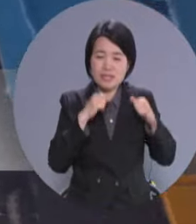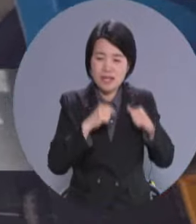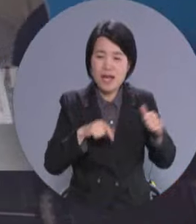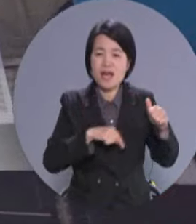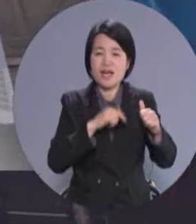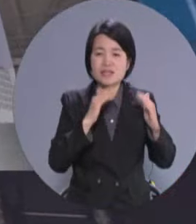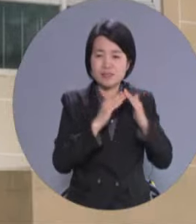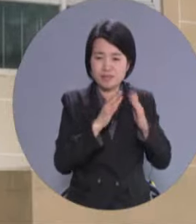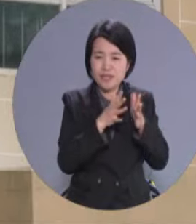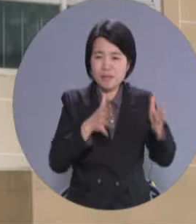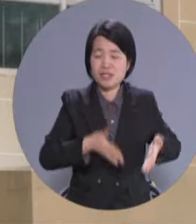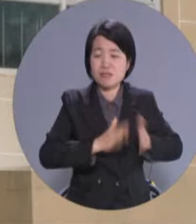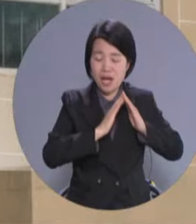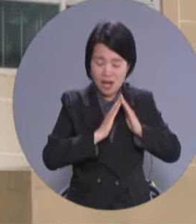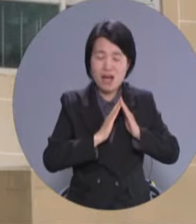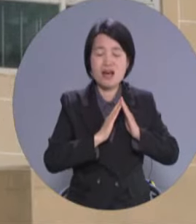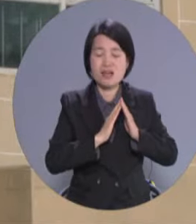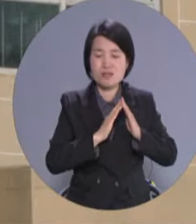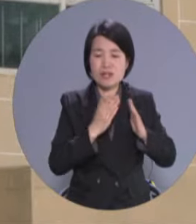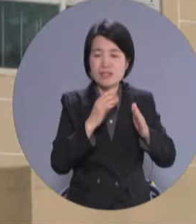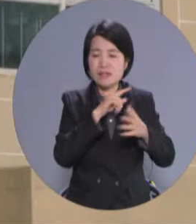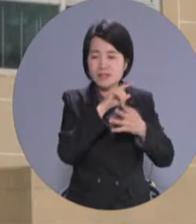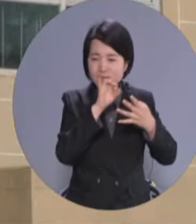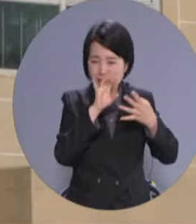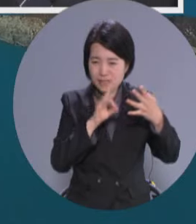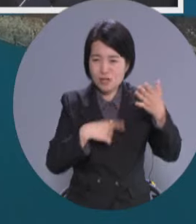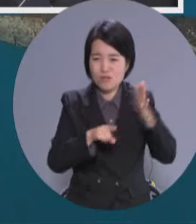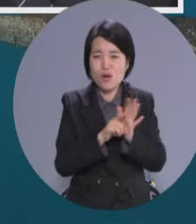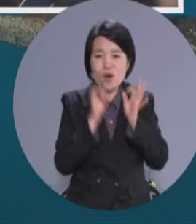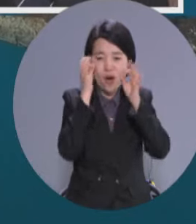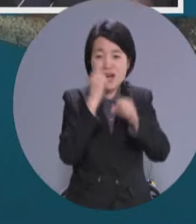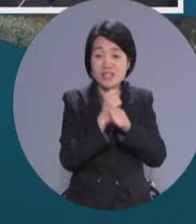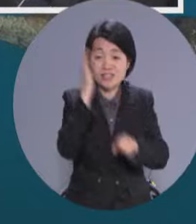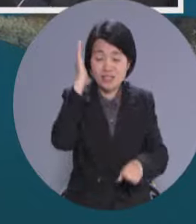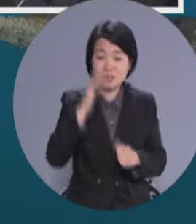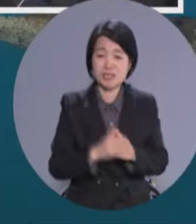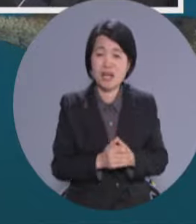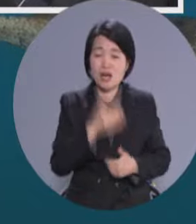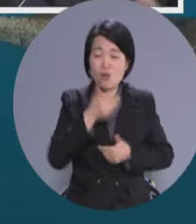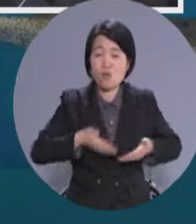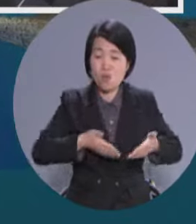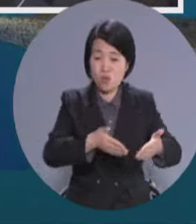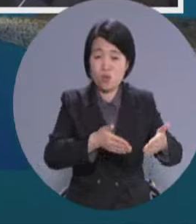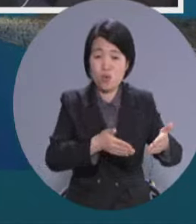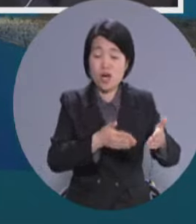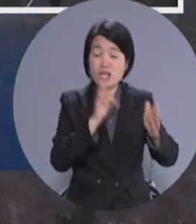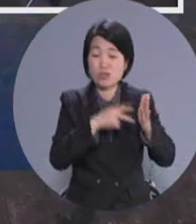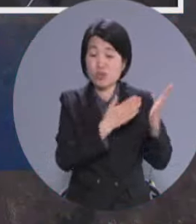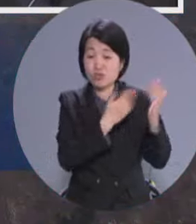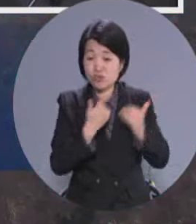기업 유치에 주력하겠다고 밝혔습니다. 고속도로와 철도도 추진하지만 우선은